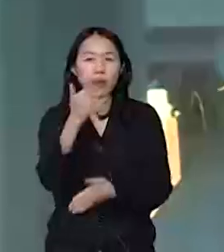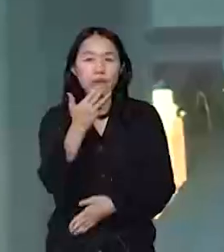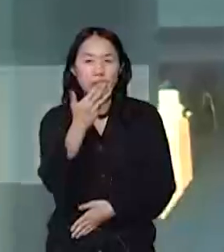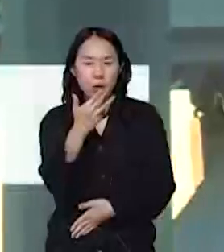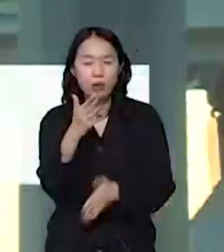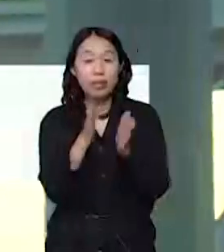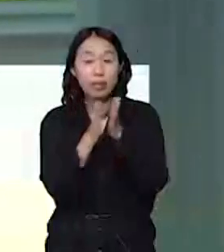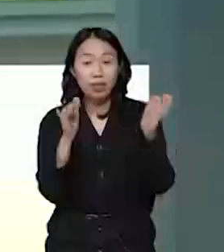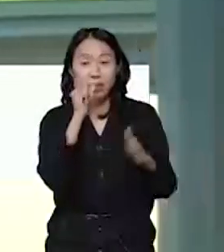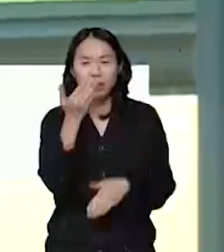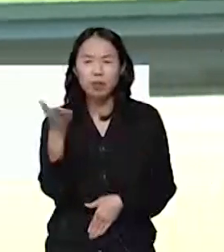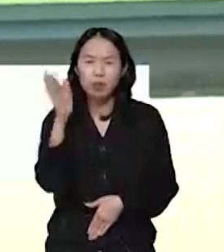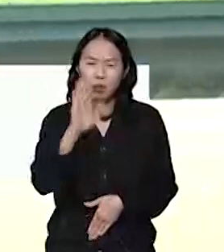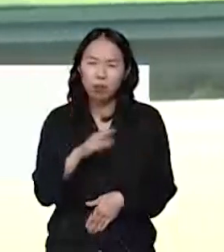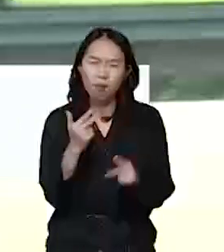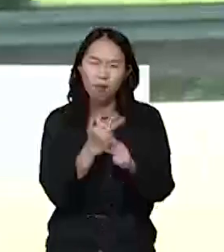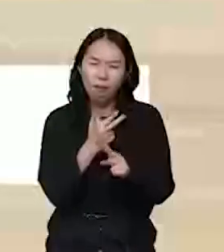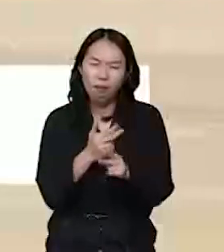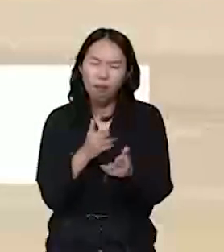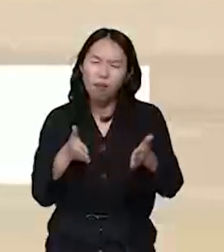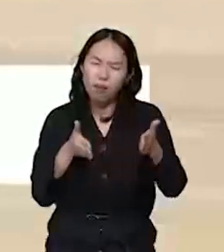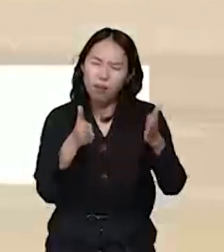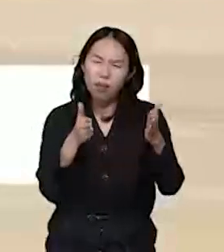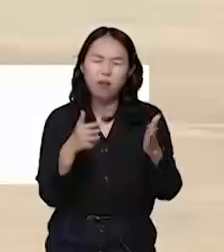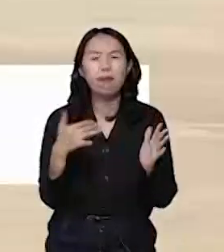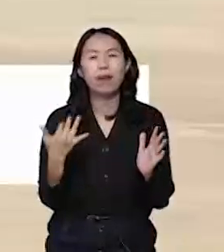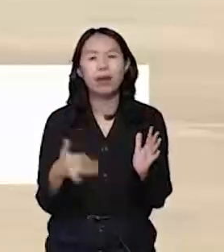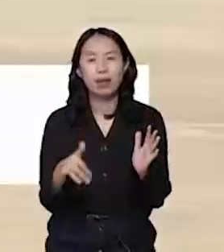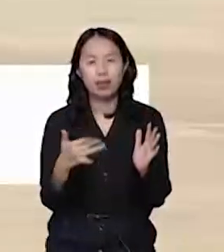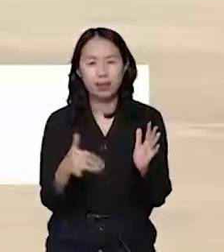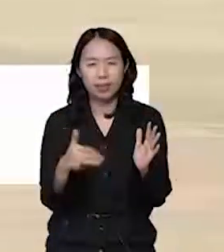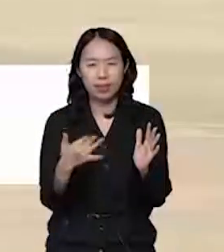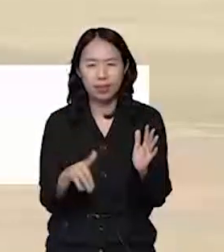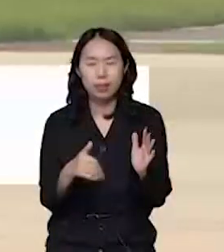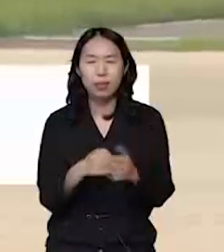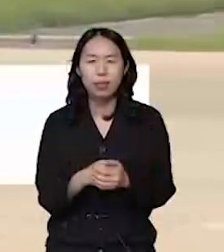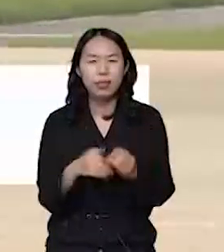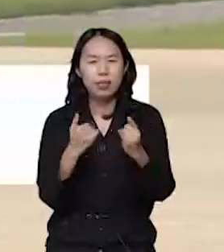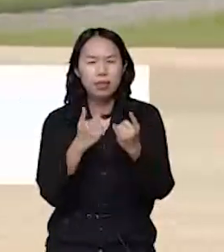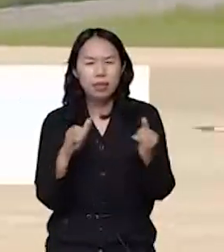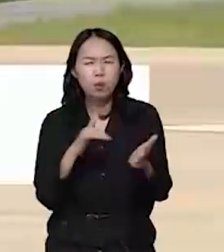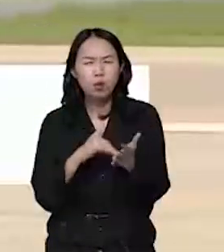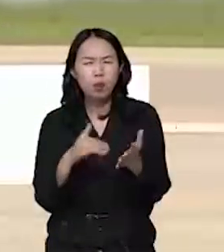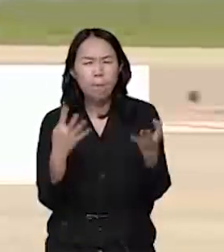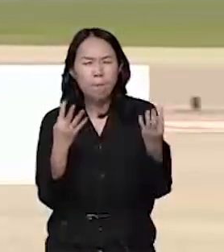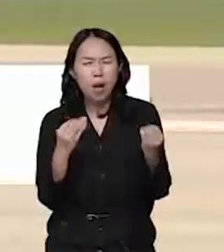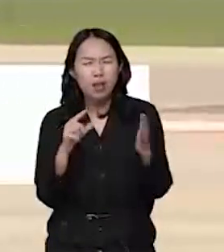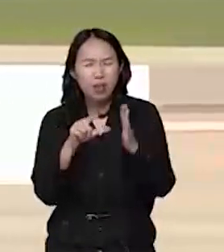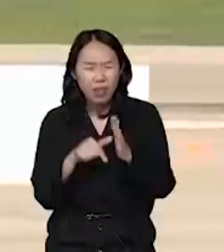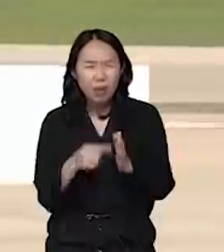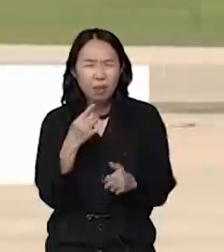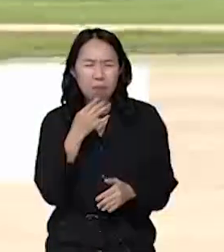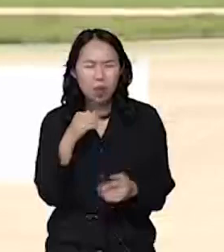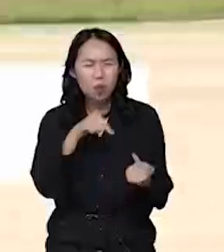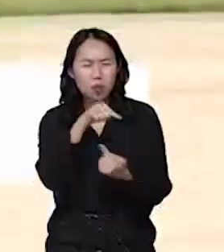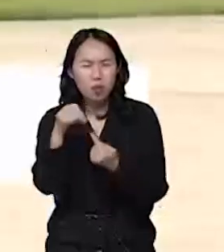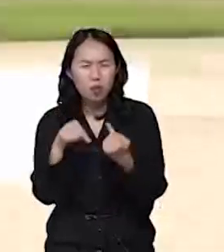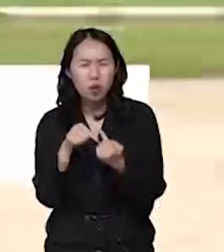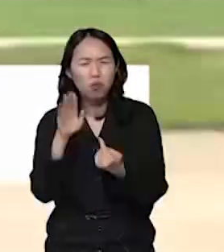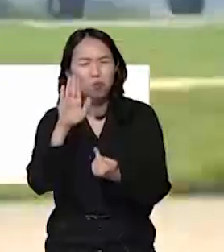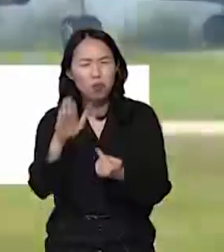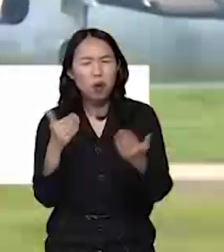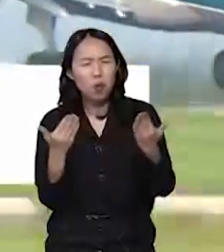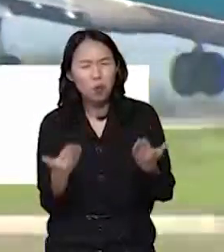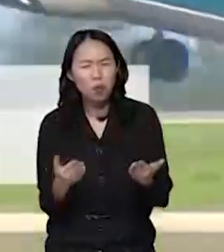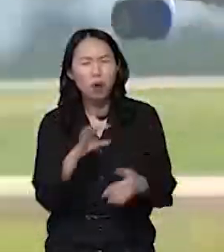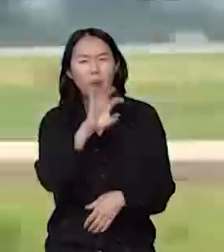물꼬를 텄지만 정기 노선은 아직 없습니다. 성수기에만 반짝 운항한 뒤 다시 휴항되는 상황이